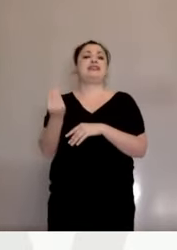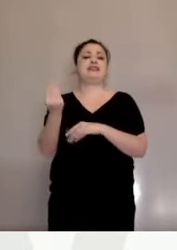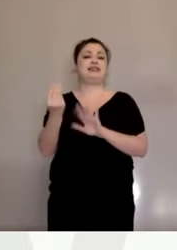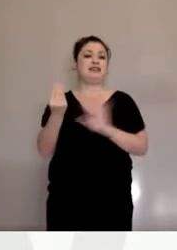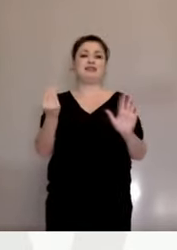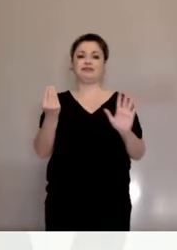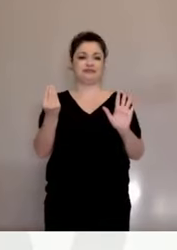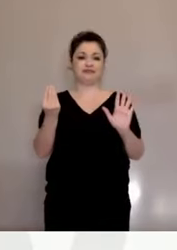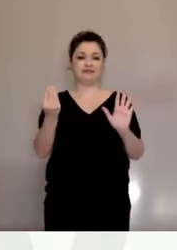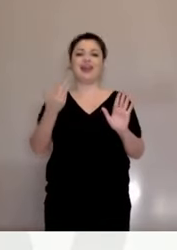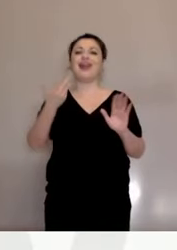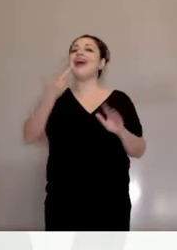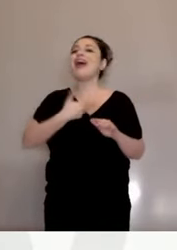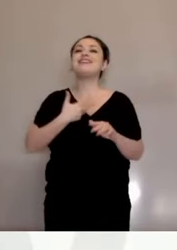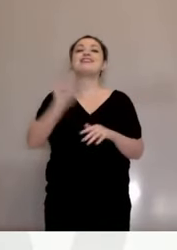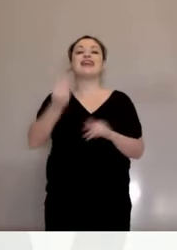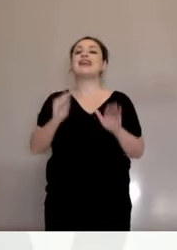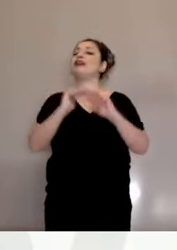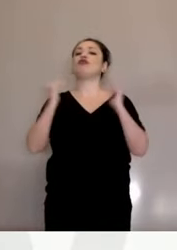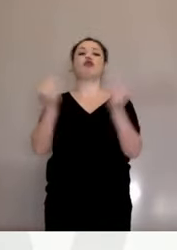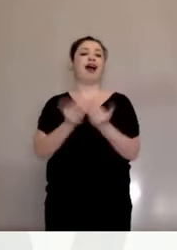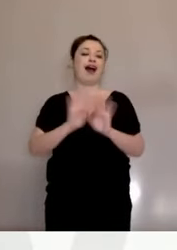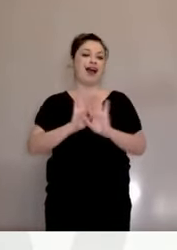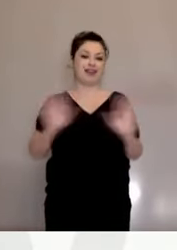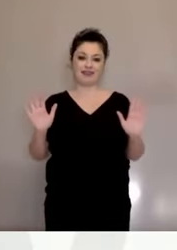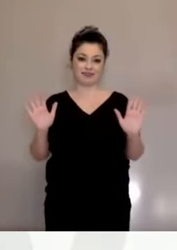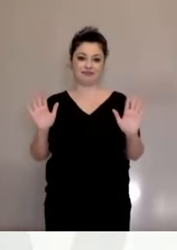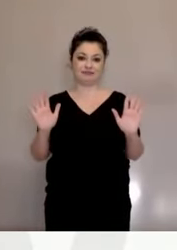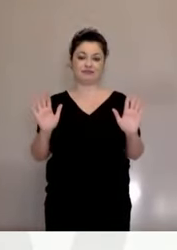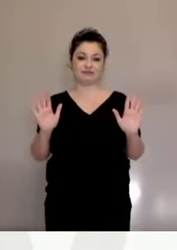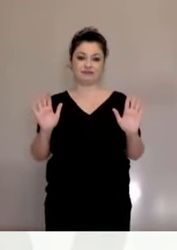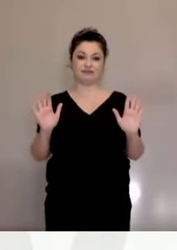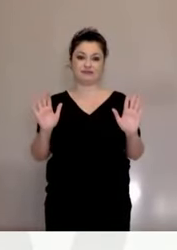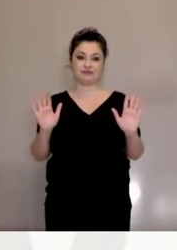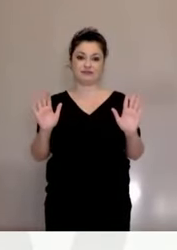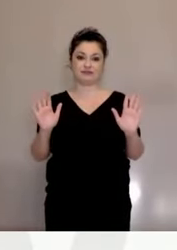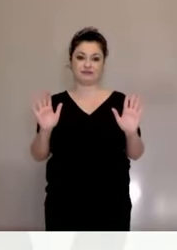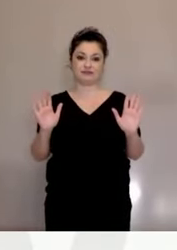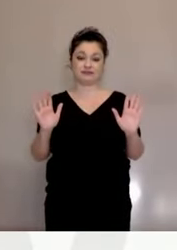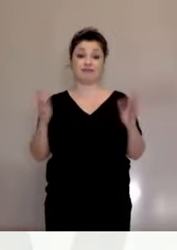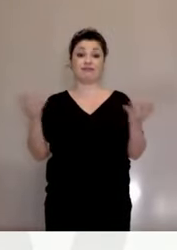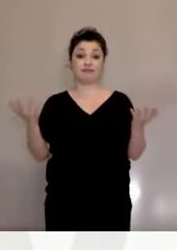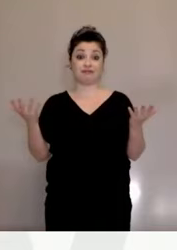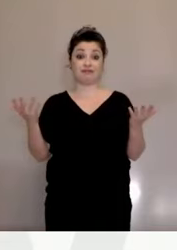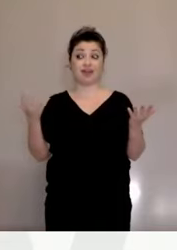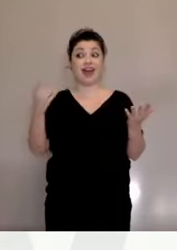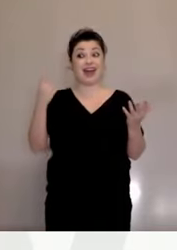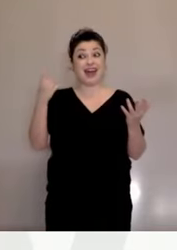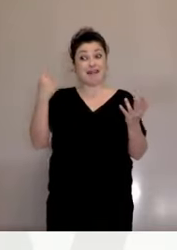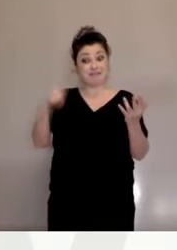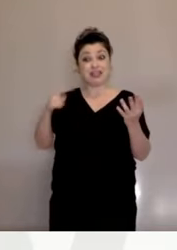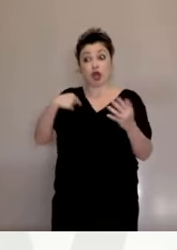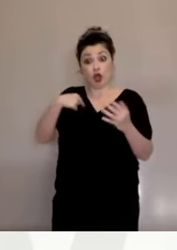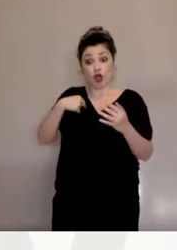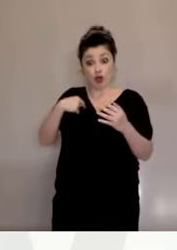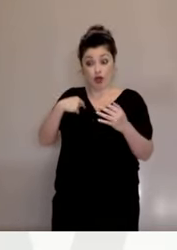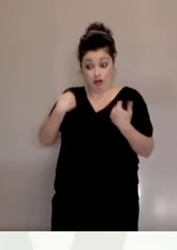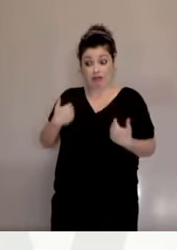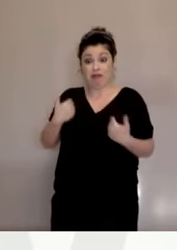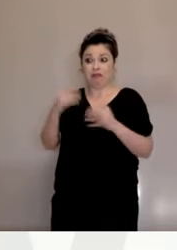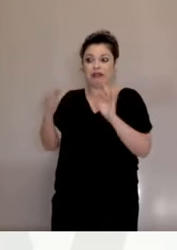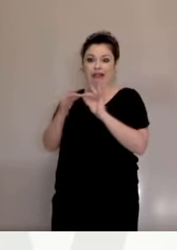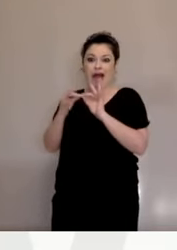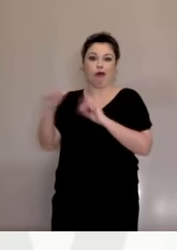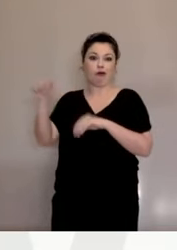L'esistenza totale. In questo senso sono totalmente d'accordo con